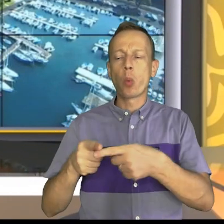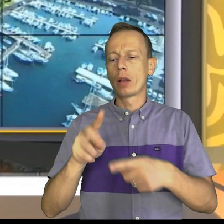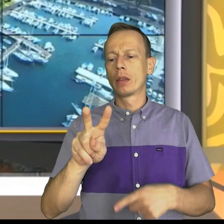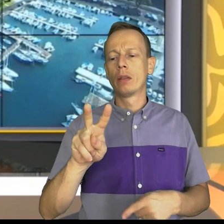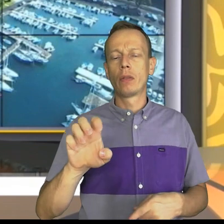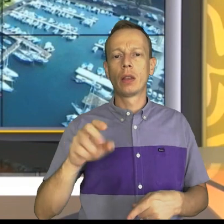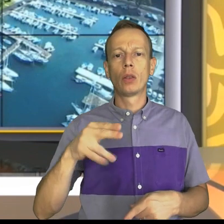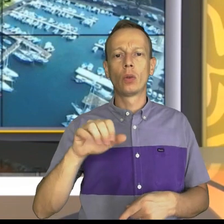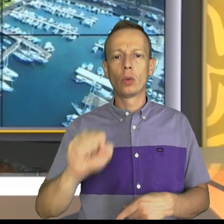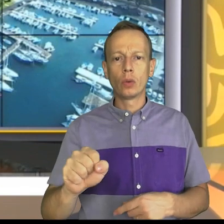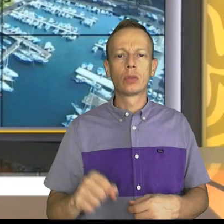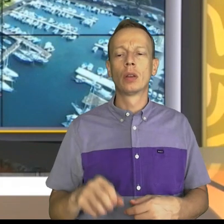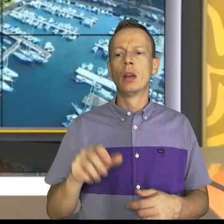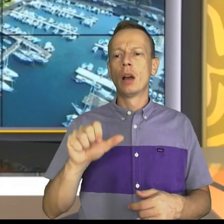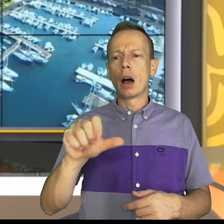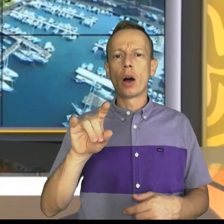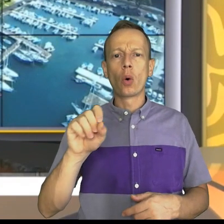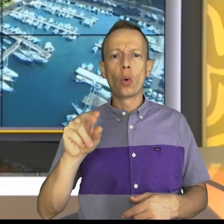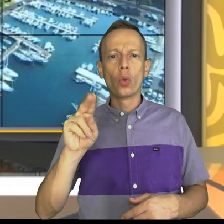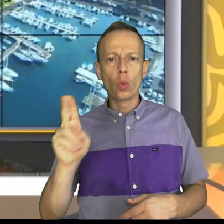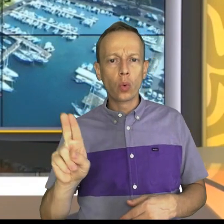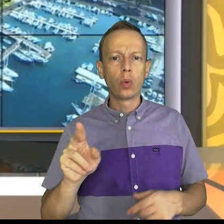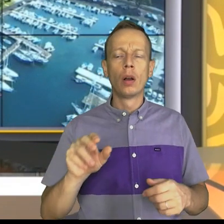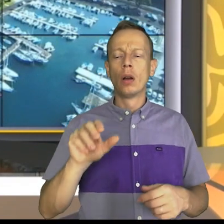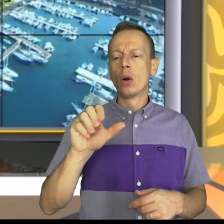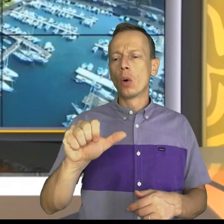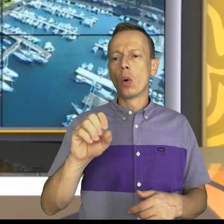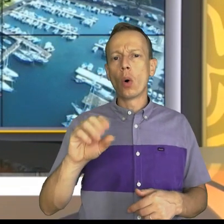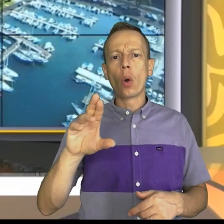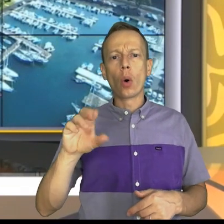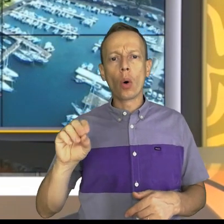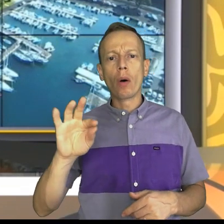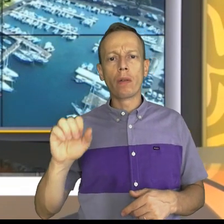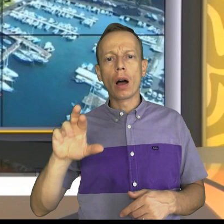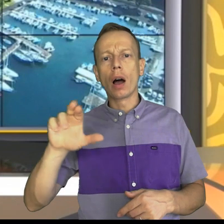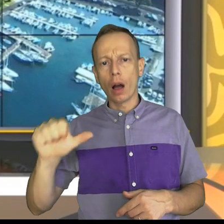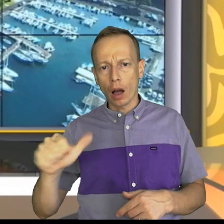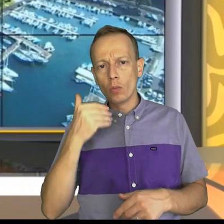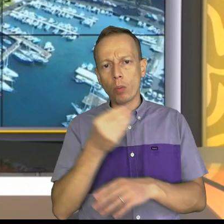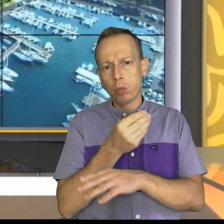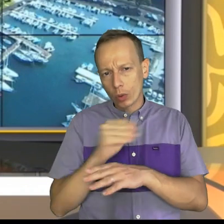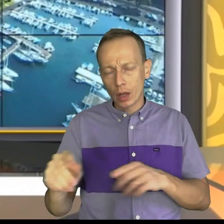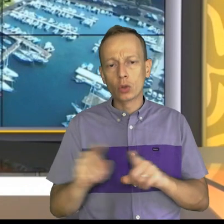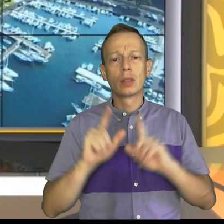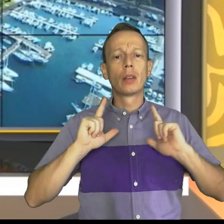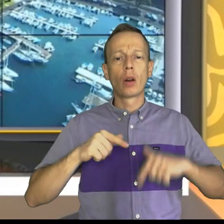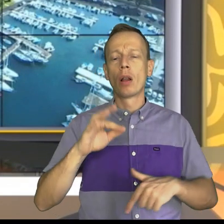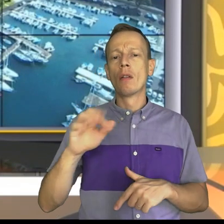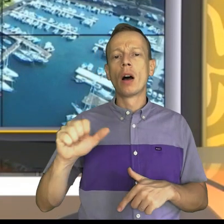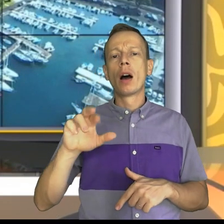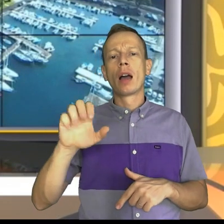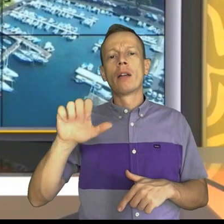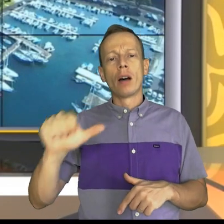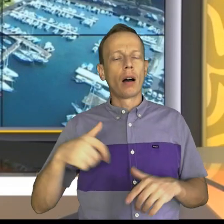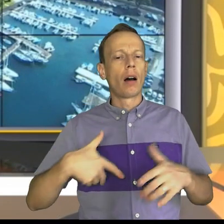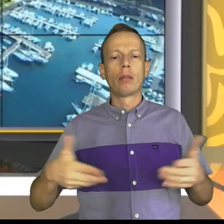publics. Donc, la pointe zénée, c'est la plage de Ahonou et de Orufara, par mesure de précaution et la fermeture de l'école de Faréba. Donc,